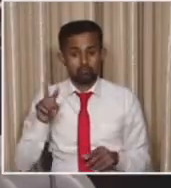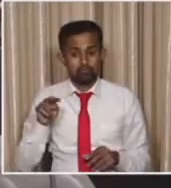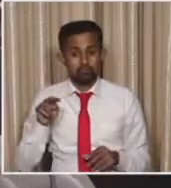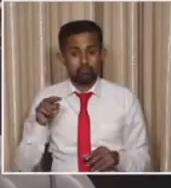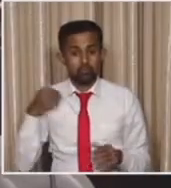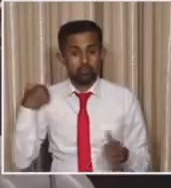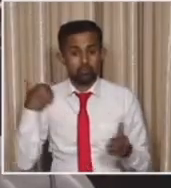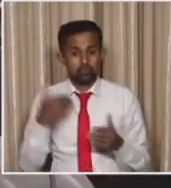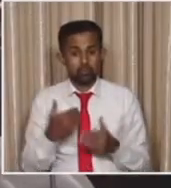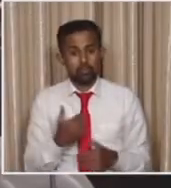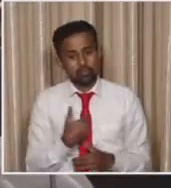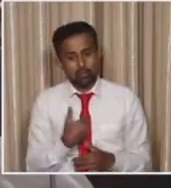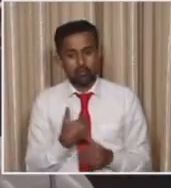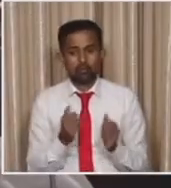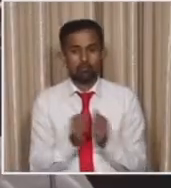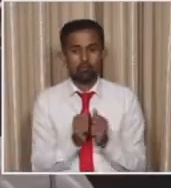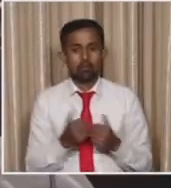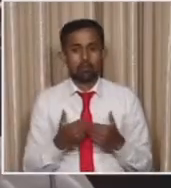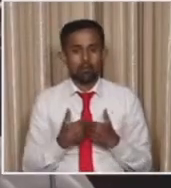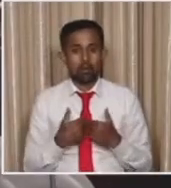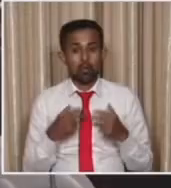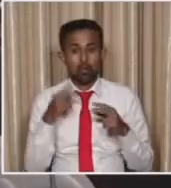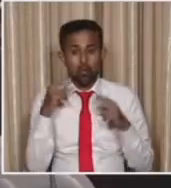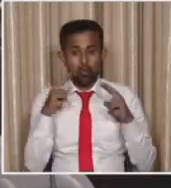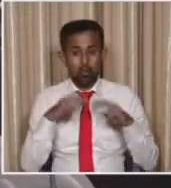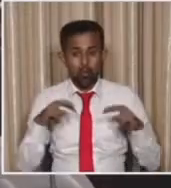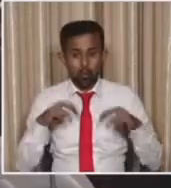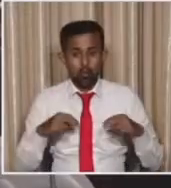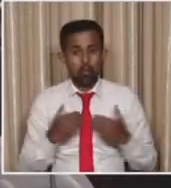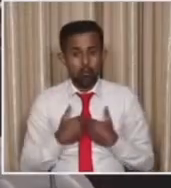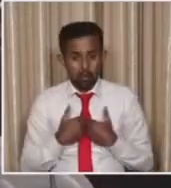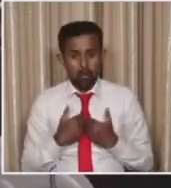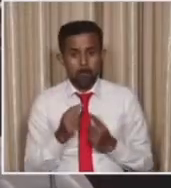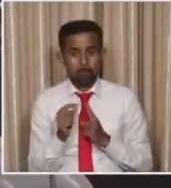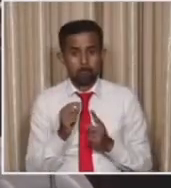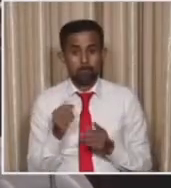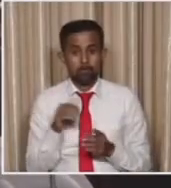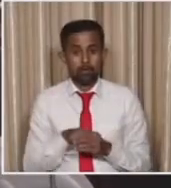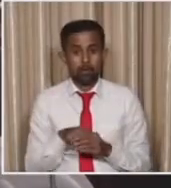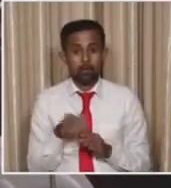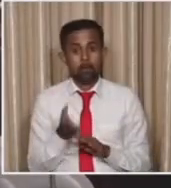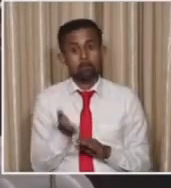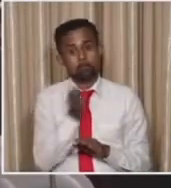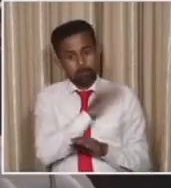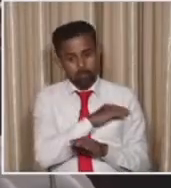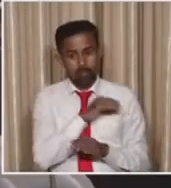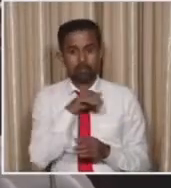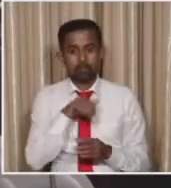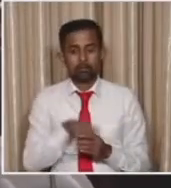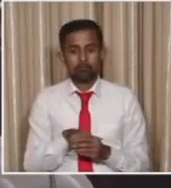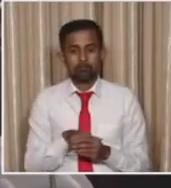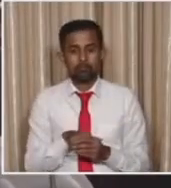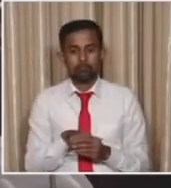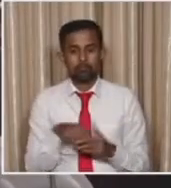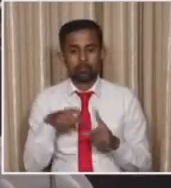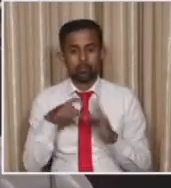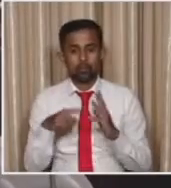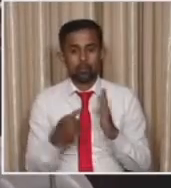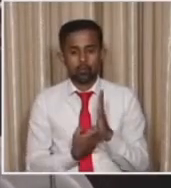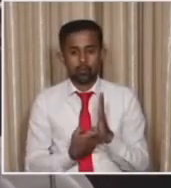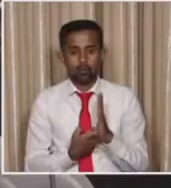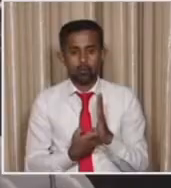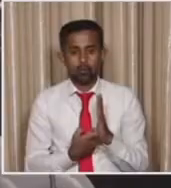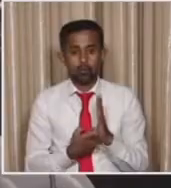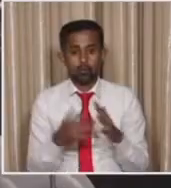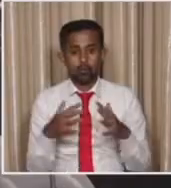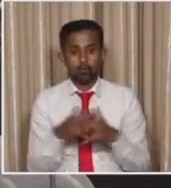vishesha unanduwakin katayutu karana e gaveshana katayutu wala niyalana me parlimentuwata paminimata perasita e anuwa tamai kurundi vihara wanshe